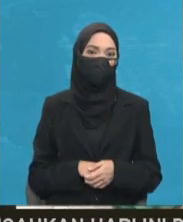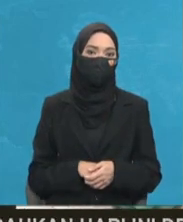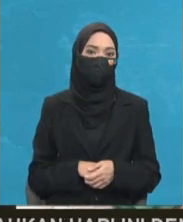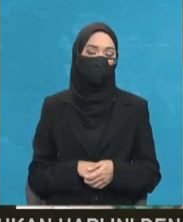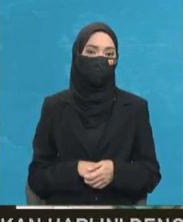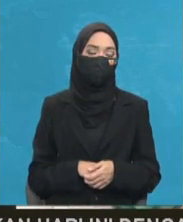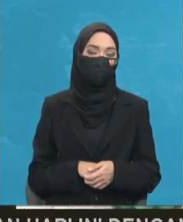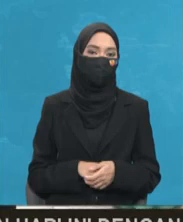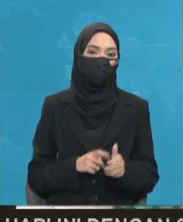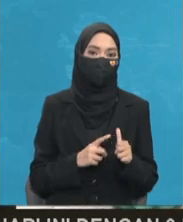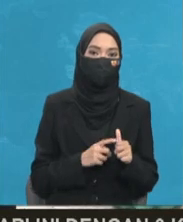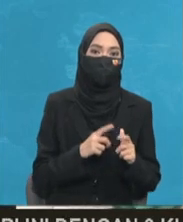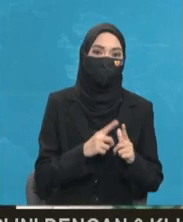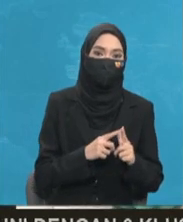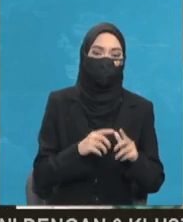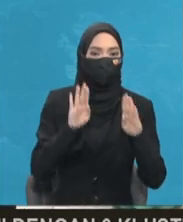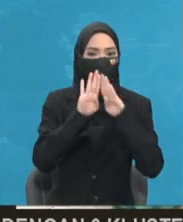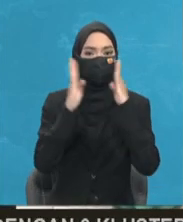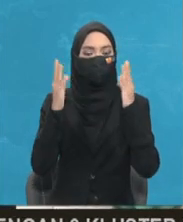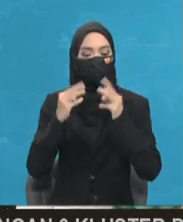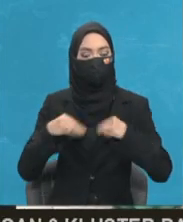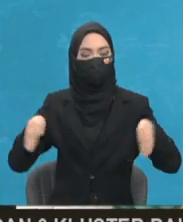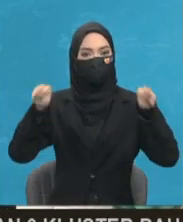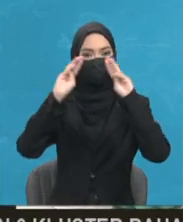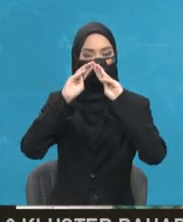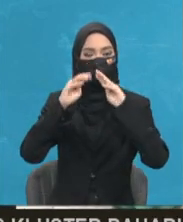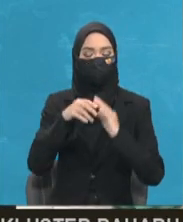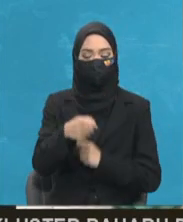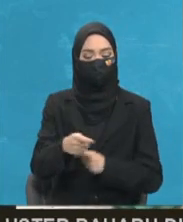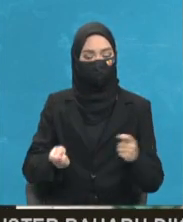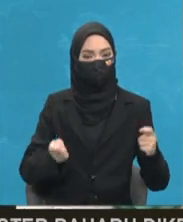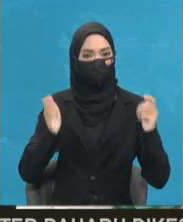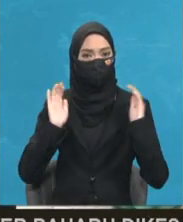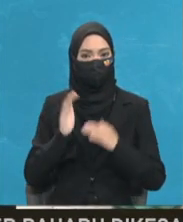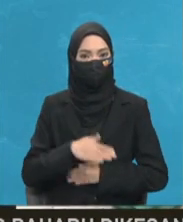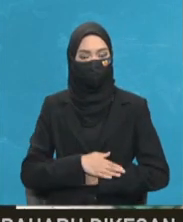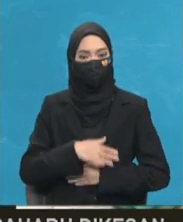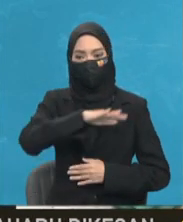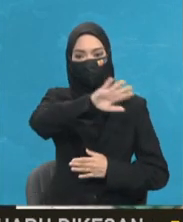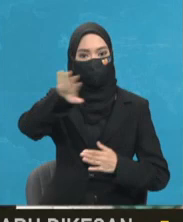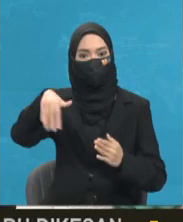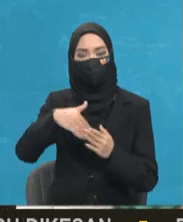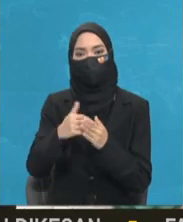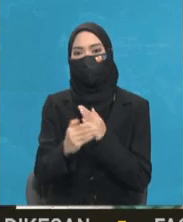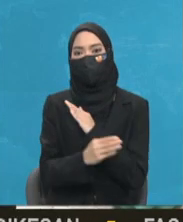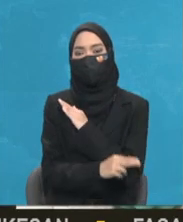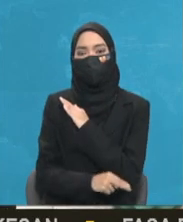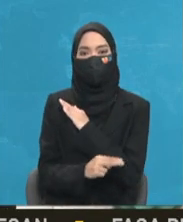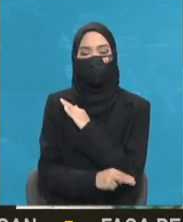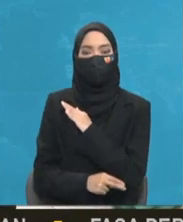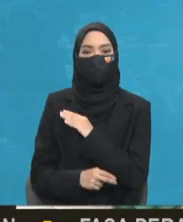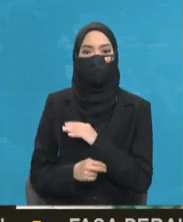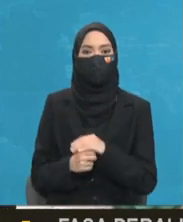Surau dan balai-balai pada diseluruh negara yaitu bagi